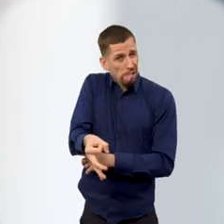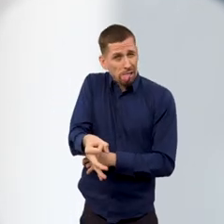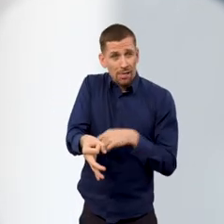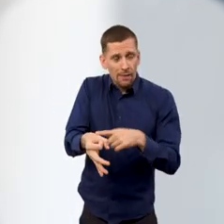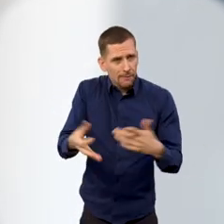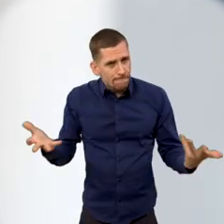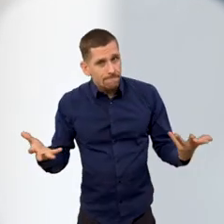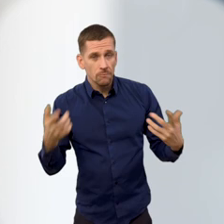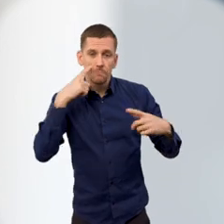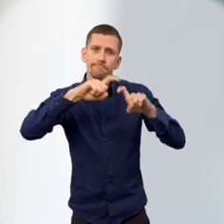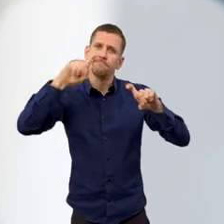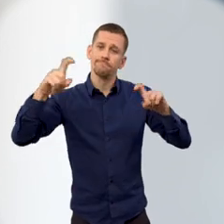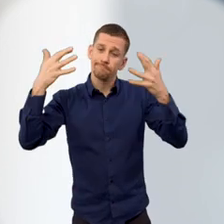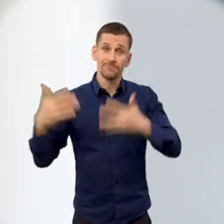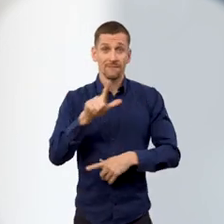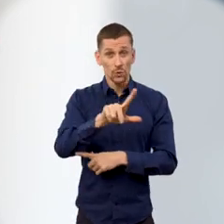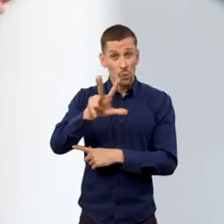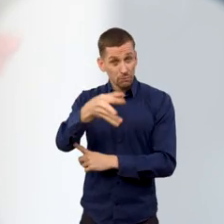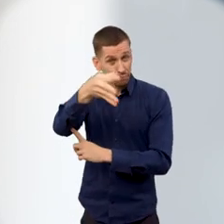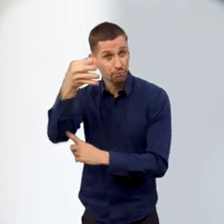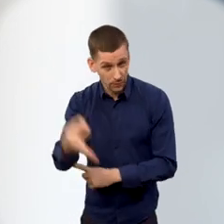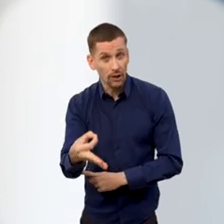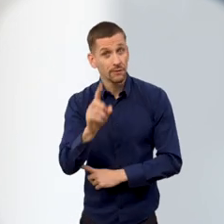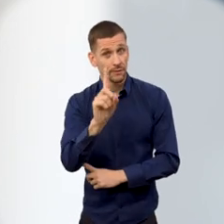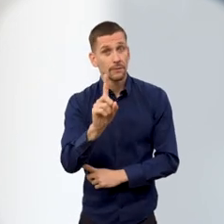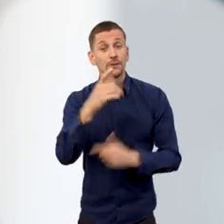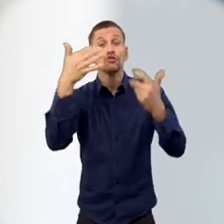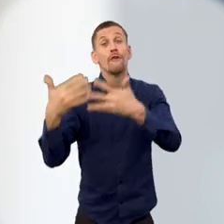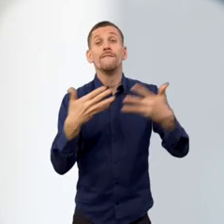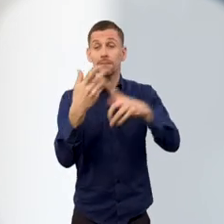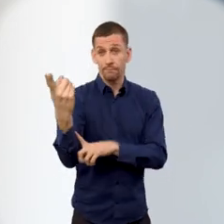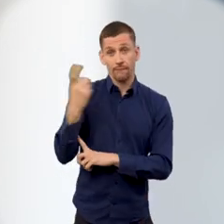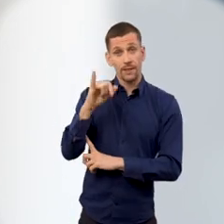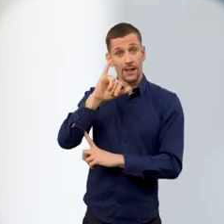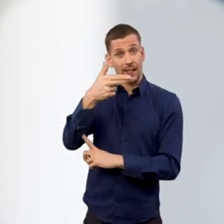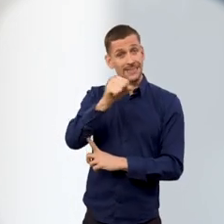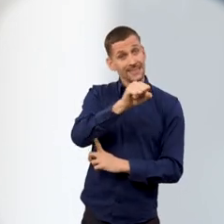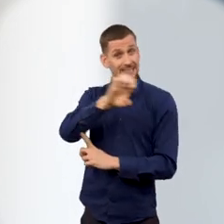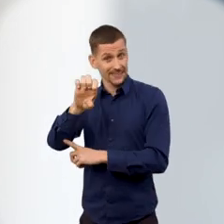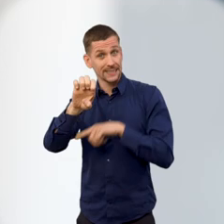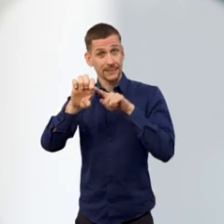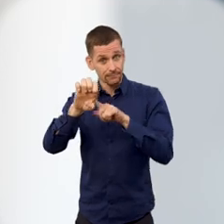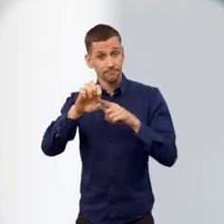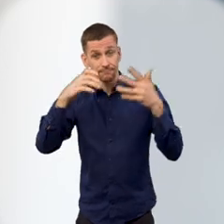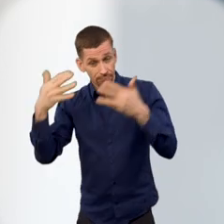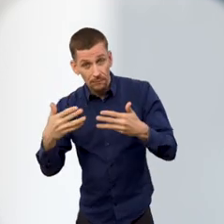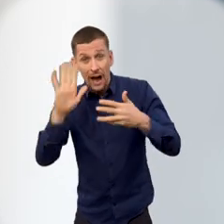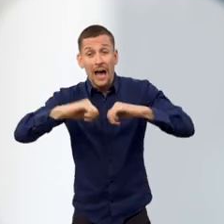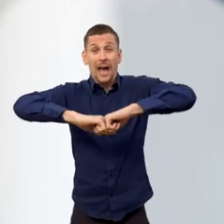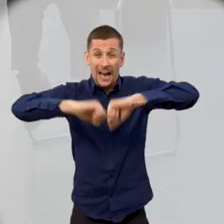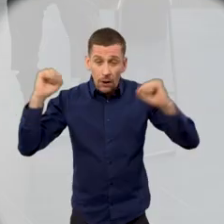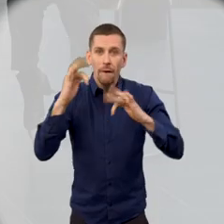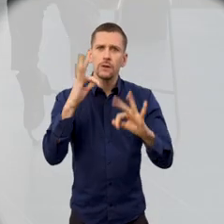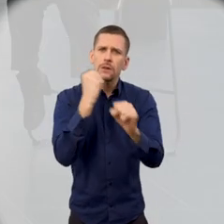englobe les fonctions support. Ce sont des chiffres de l'INSEE. Et le chiffre descend même à 17% quand on regarde du